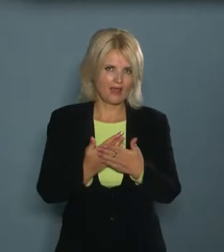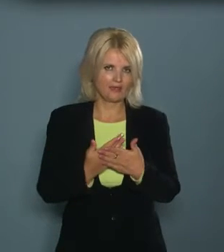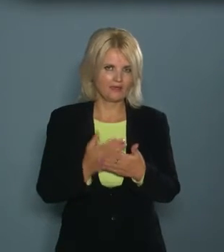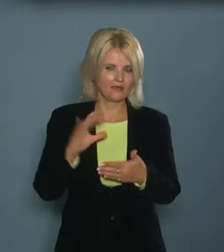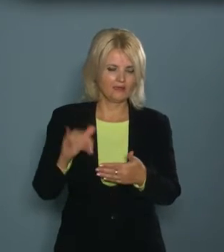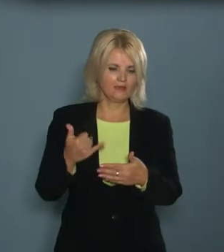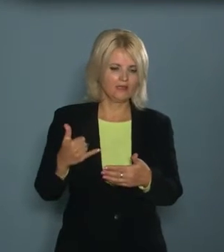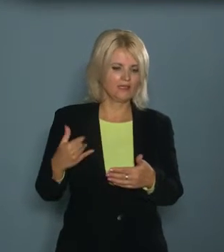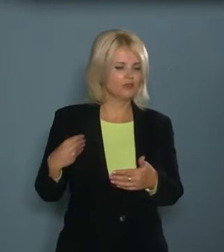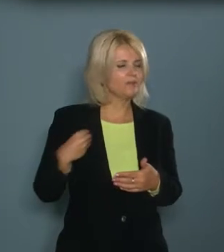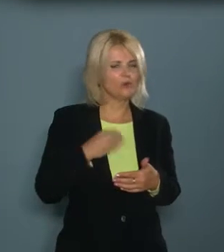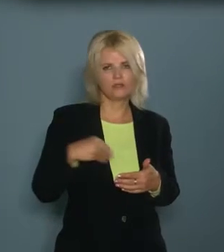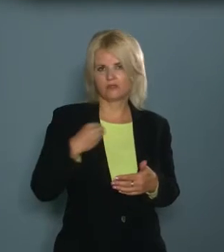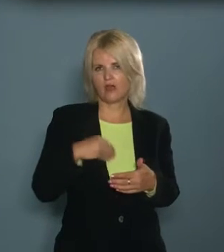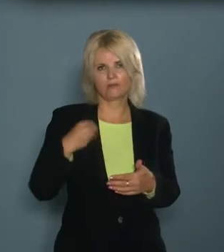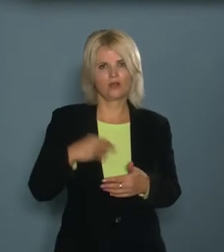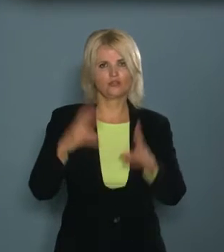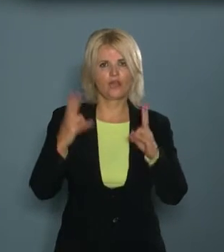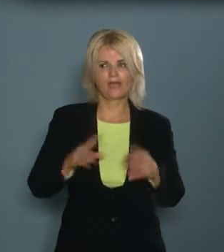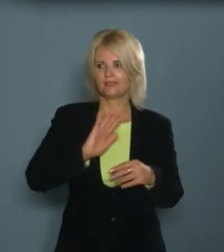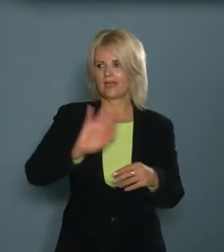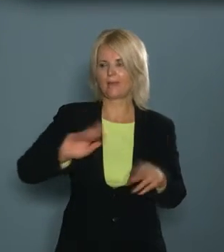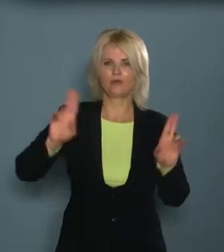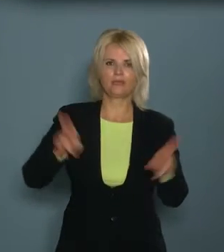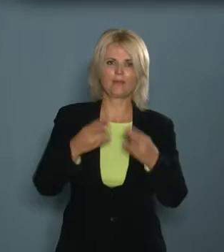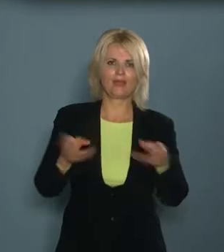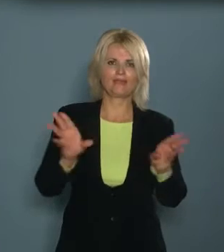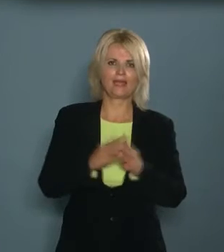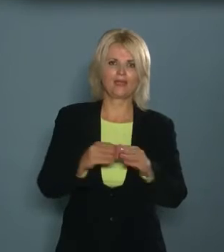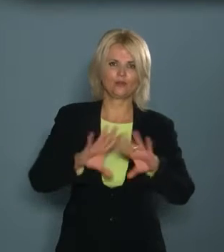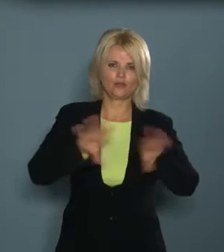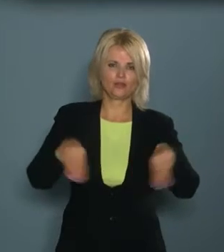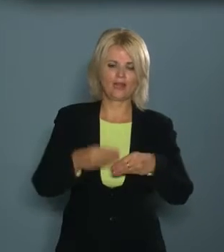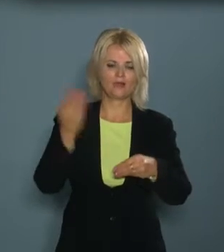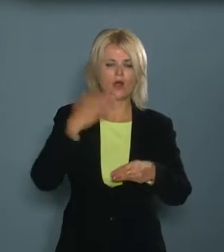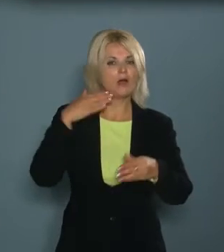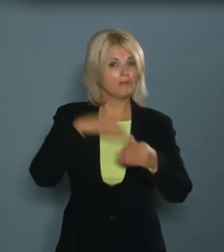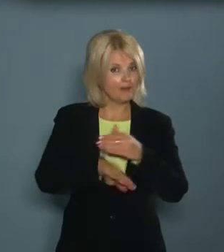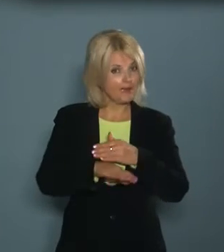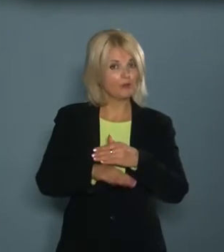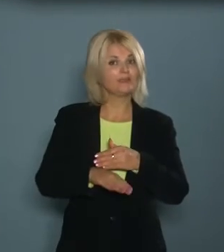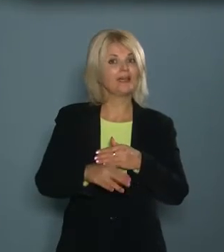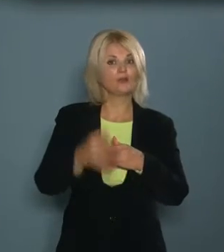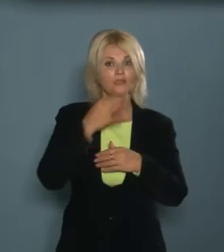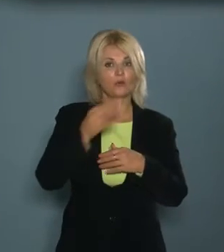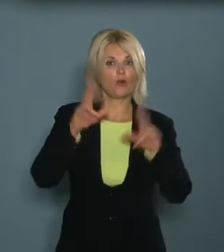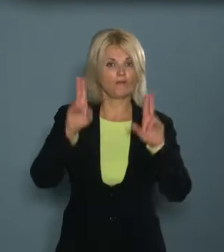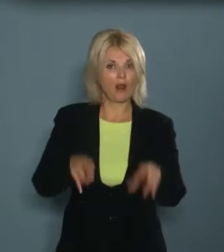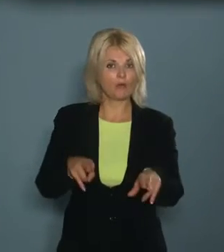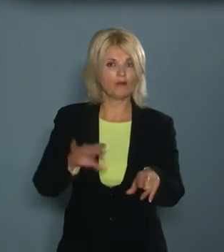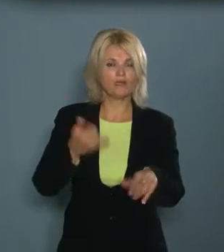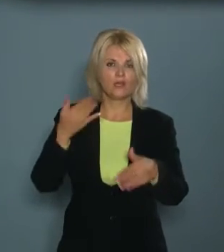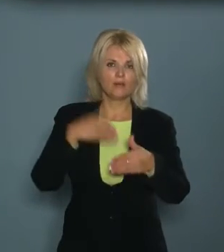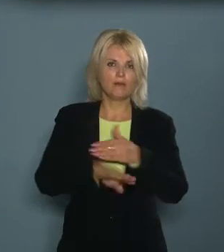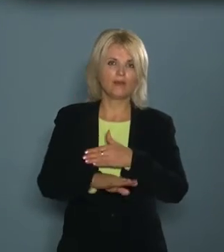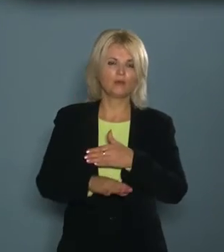és szörnyűséges lehet számukra, hogy nem lehetnek együtt a családokkal. Ha ez a menekültekről szólna, és a